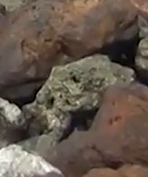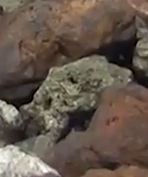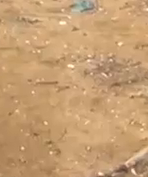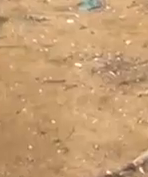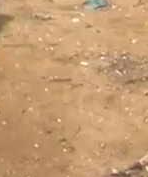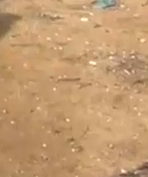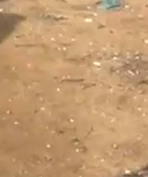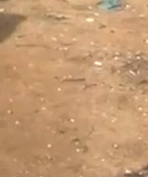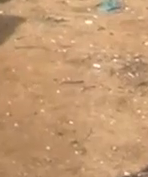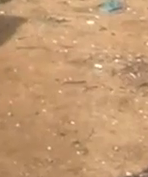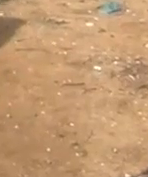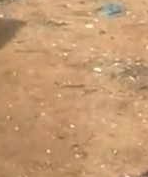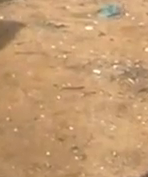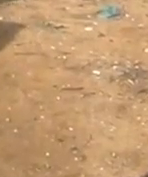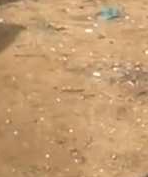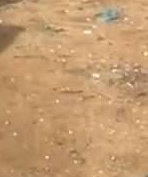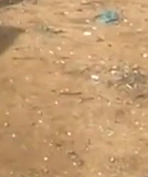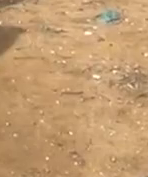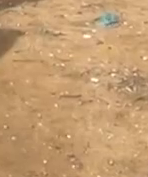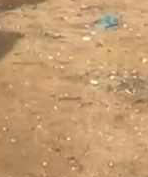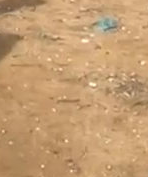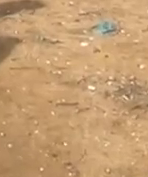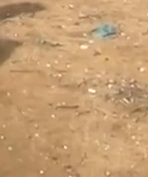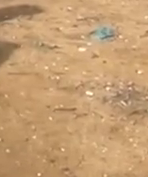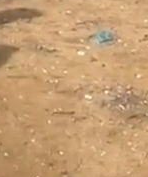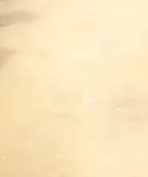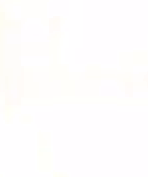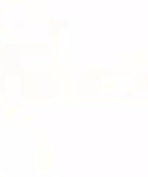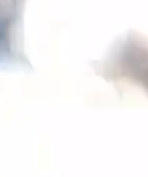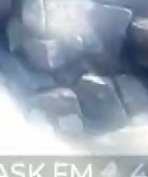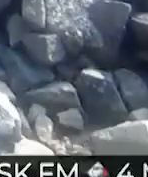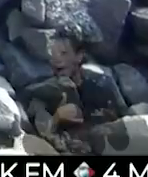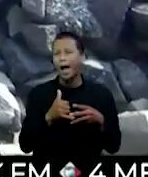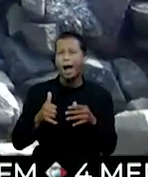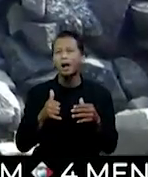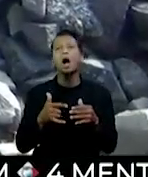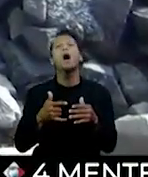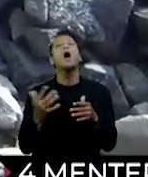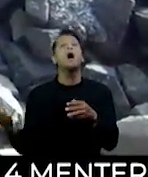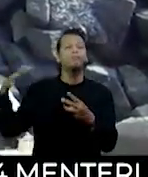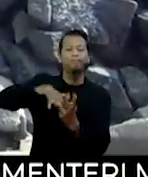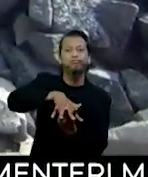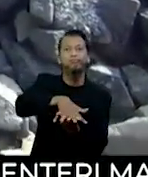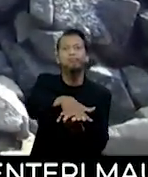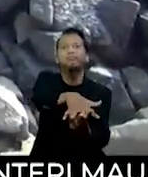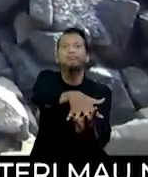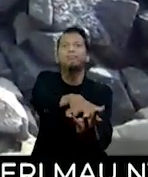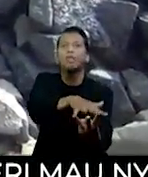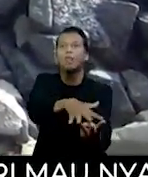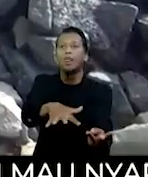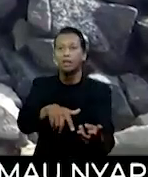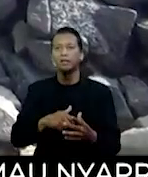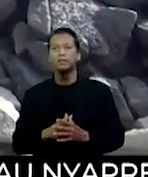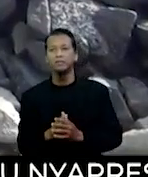tinggi. Namun peringatan ini diabaikan hingga mereka terseret ombak. Tiga orang lah yang jelas, karena di situ ada sendal